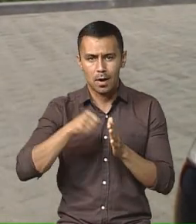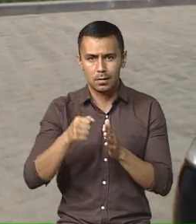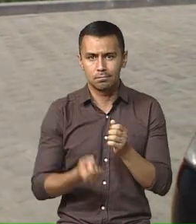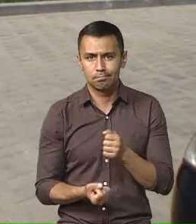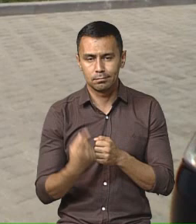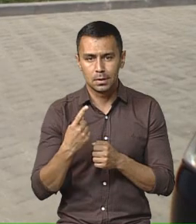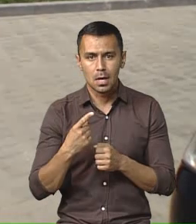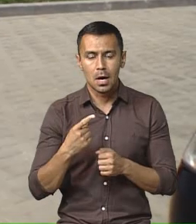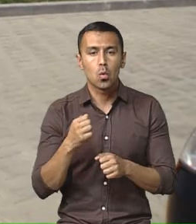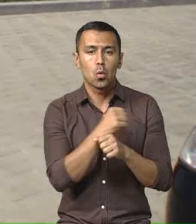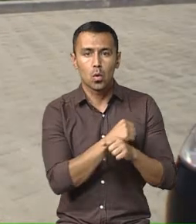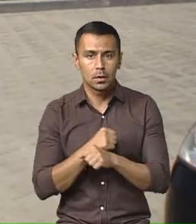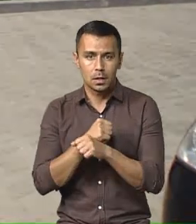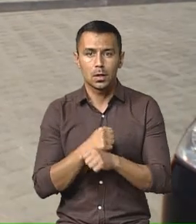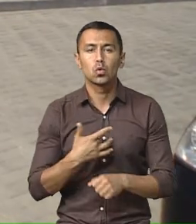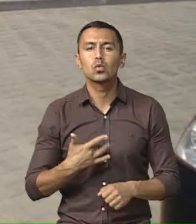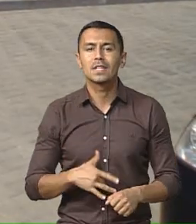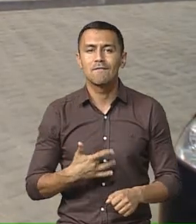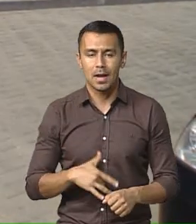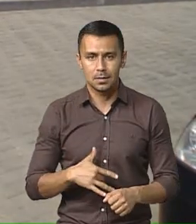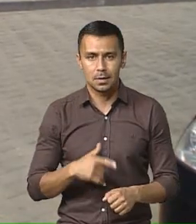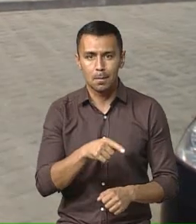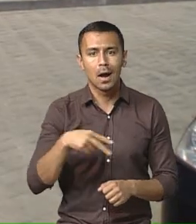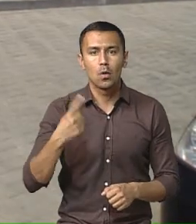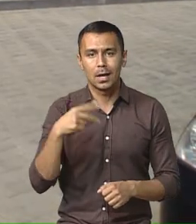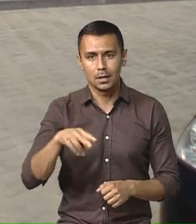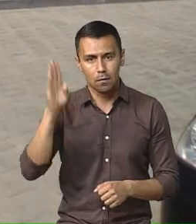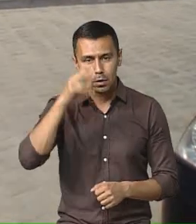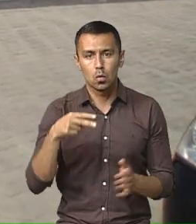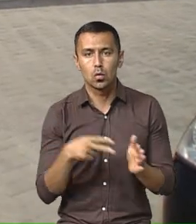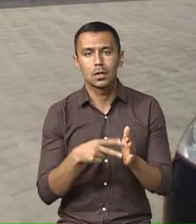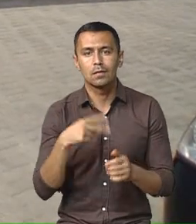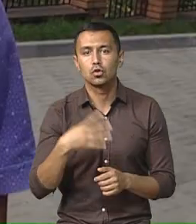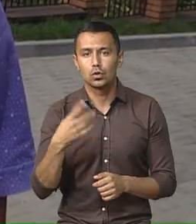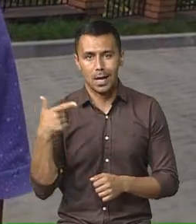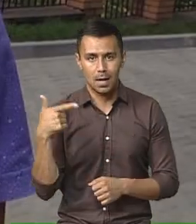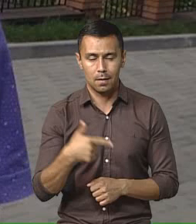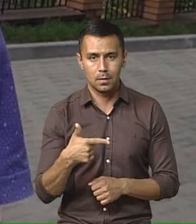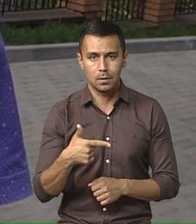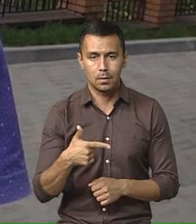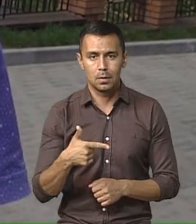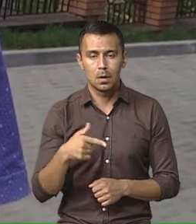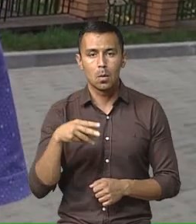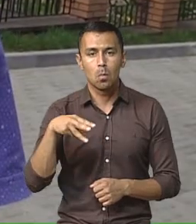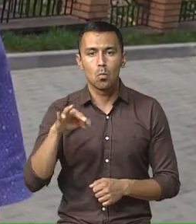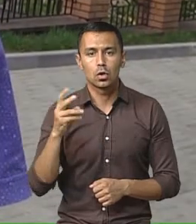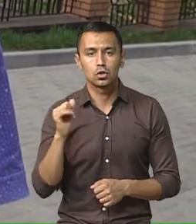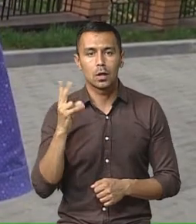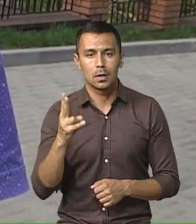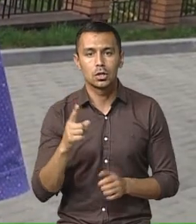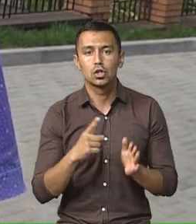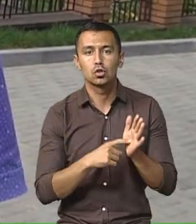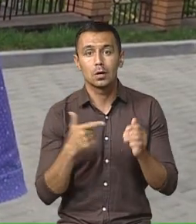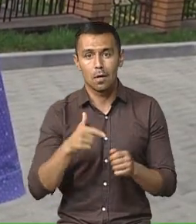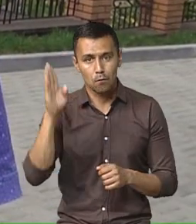курортах в Трускавце. Там літр води коштує 24 гривні. В Моршині 600